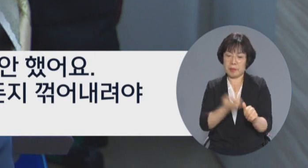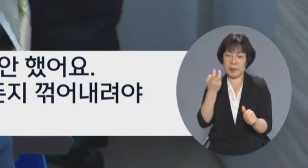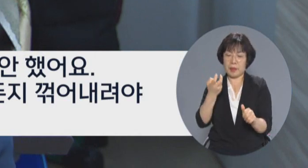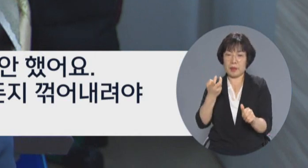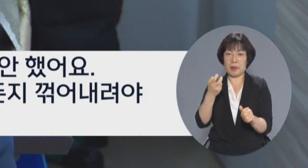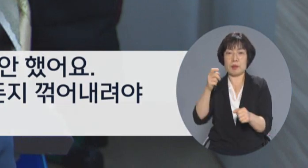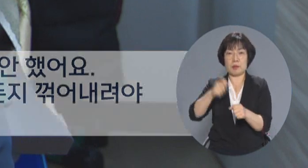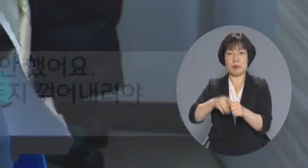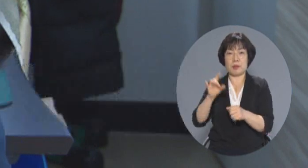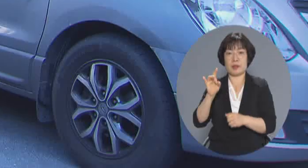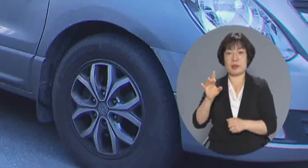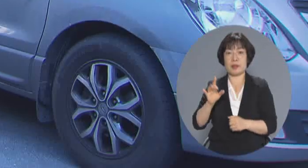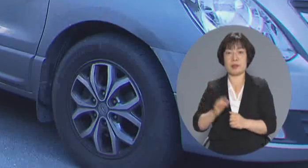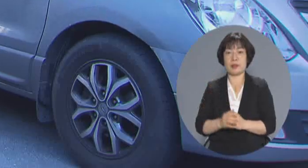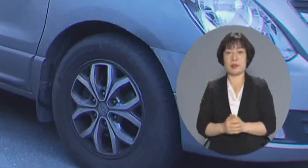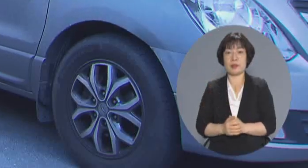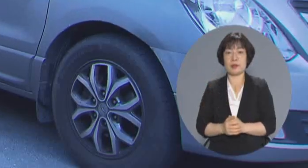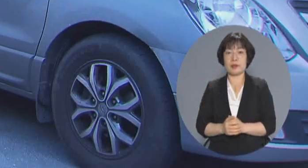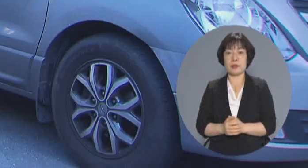그 목적입니다.